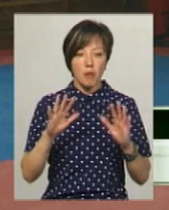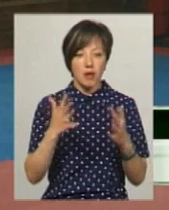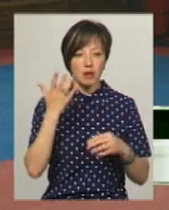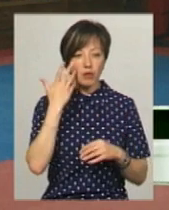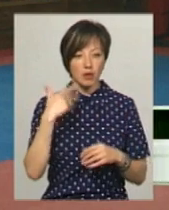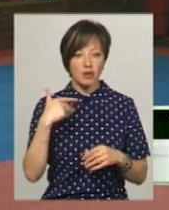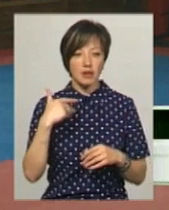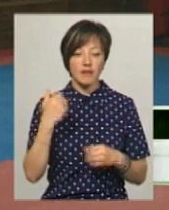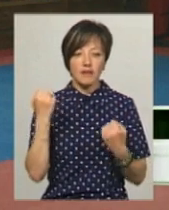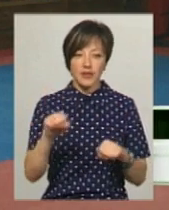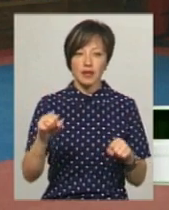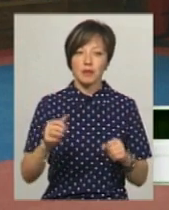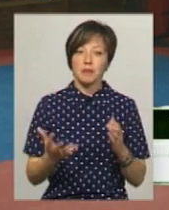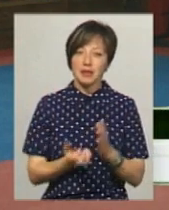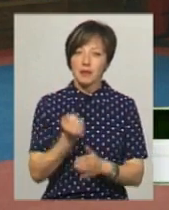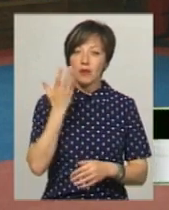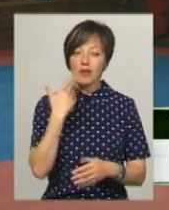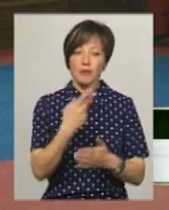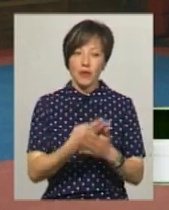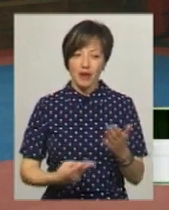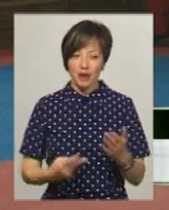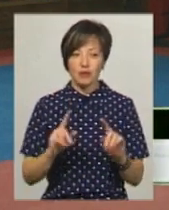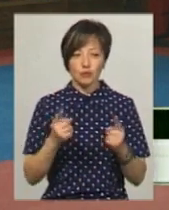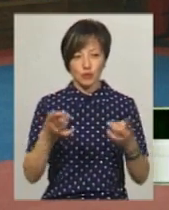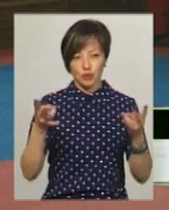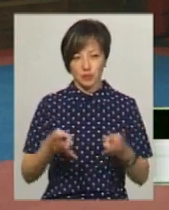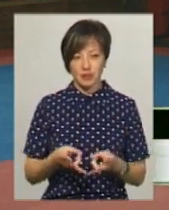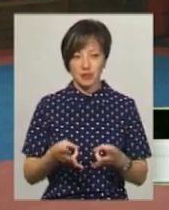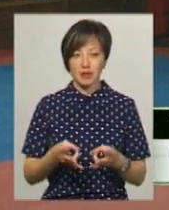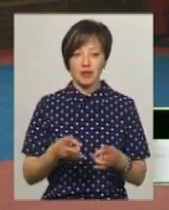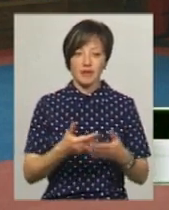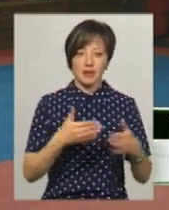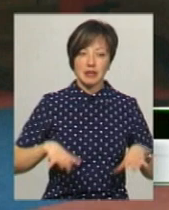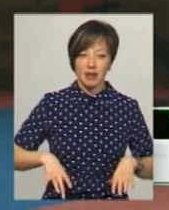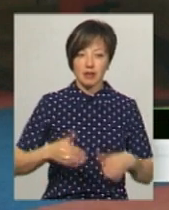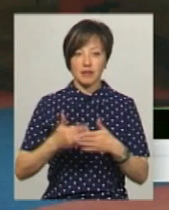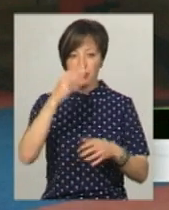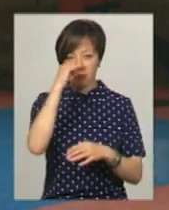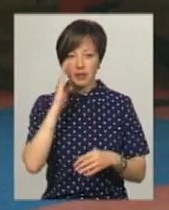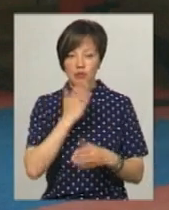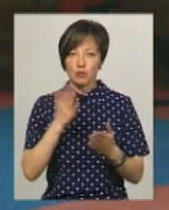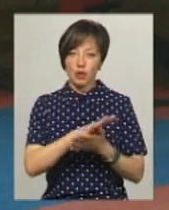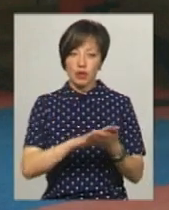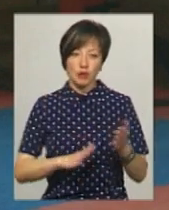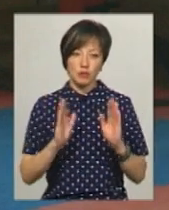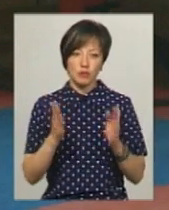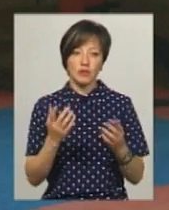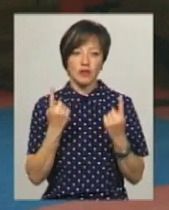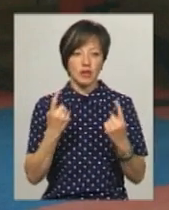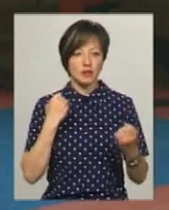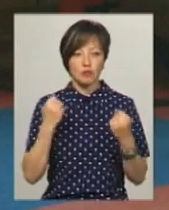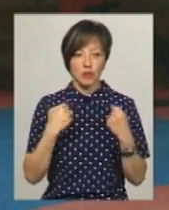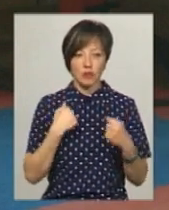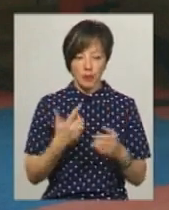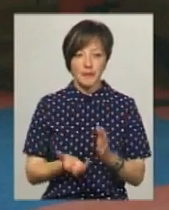коли виграв, підтримка в момент, коли програв, вона дуже необхідна як від тренера, так і від батьків. Якщо це буде в подальшому там якийсь великий спорт,